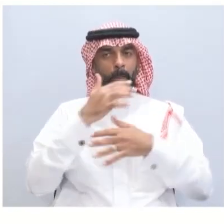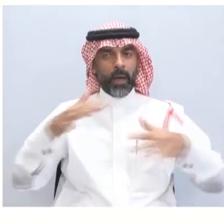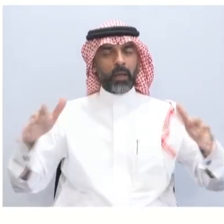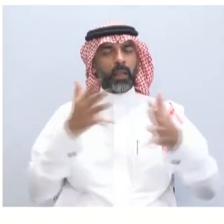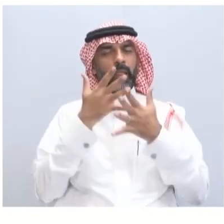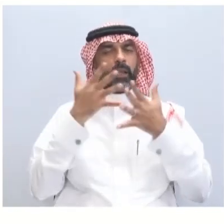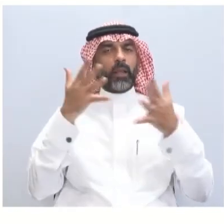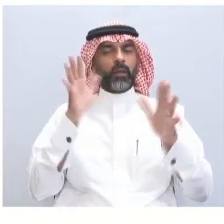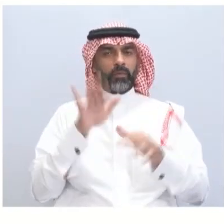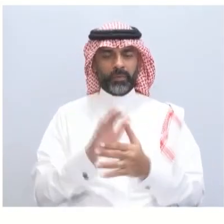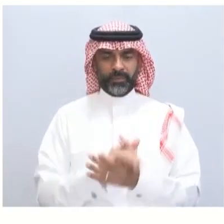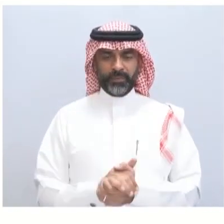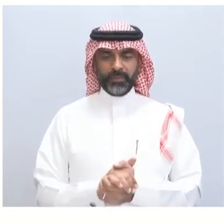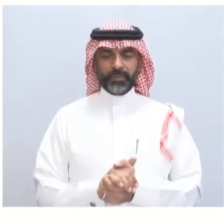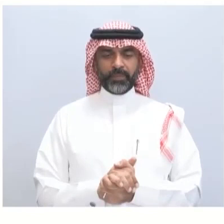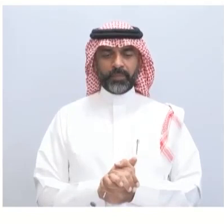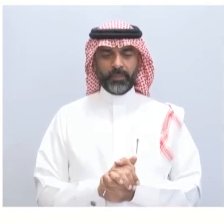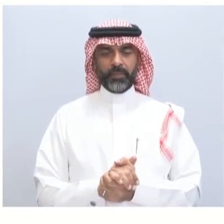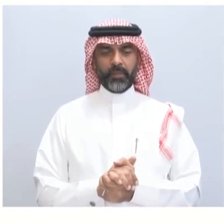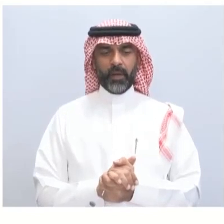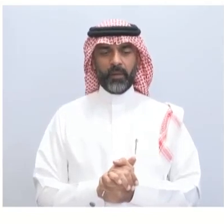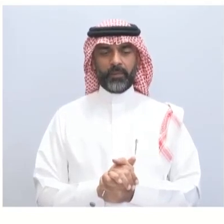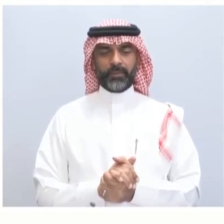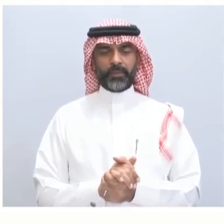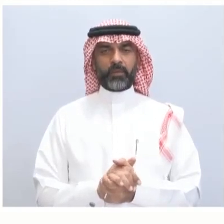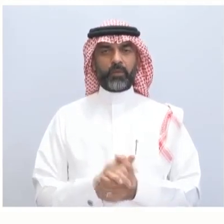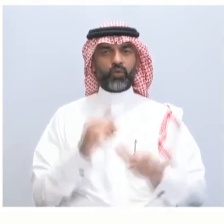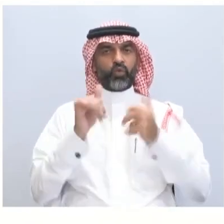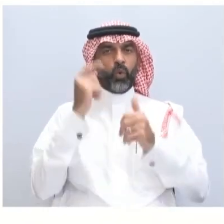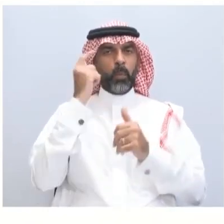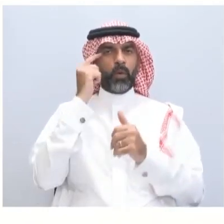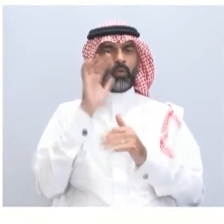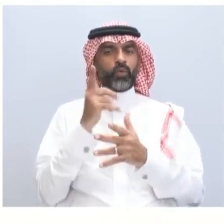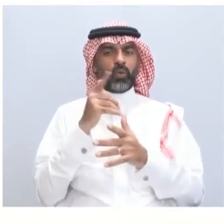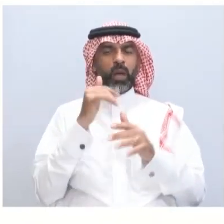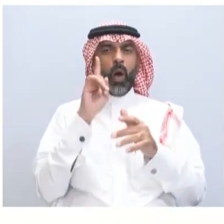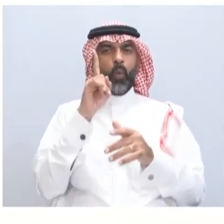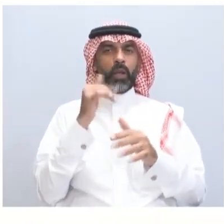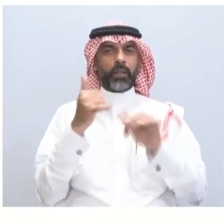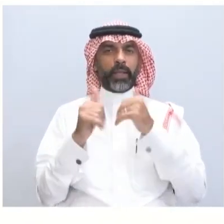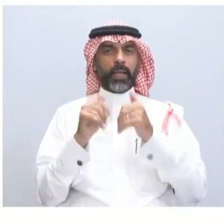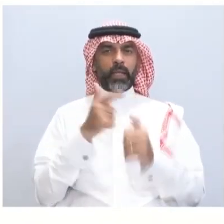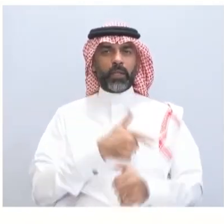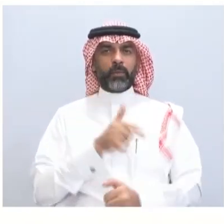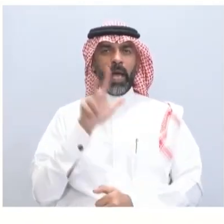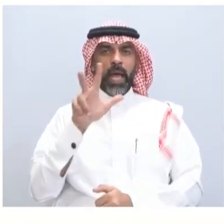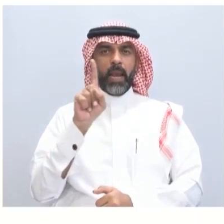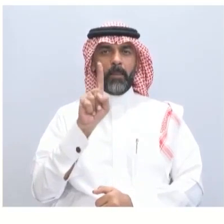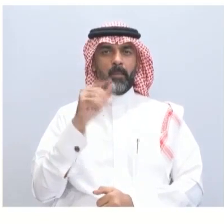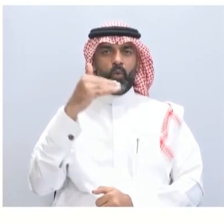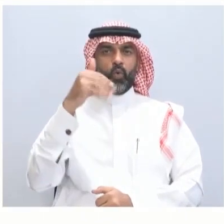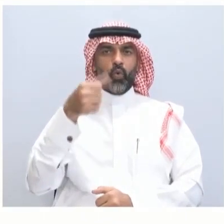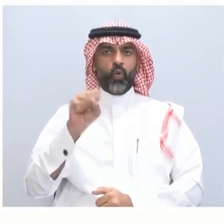الانتقال الى الحج ومن ابرز هذه الطرق طريق البخور وهو من الطرق